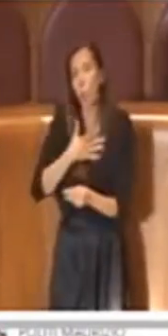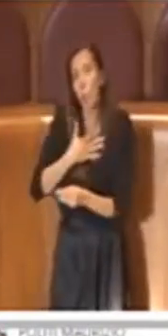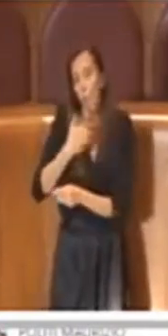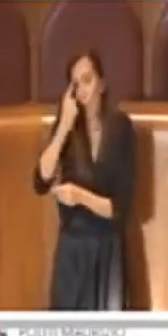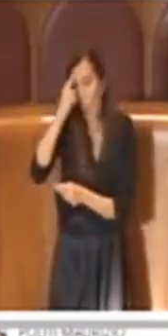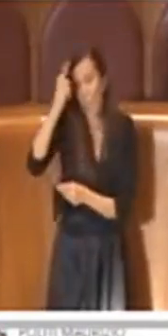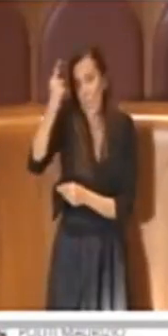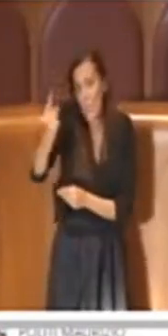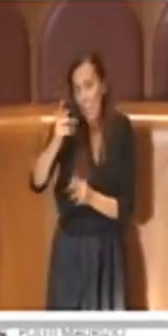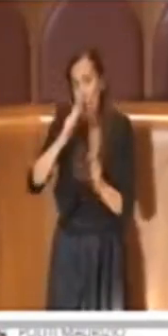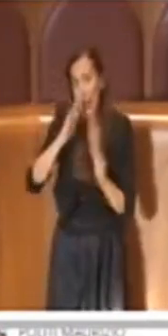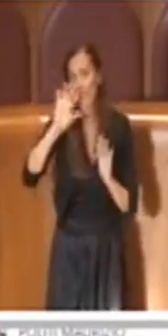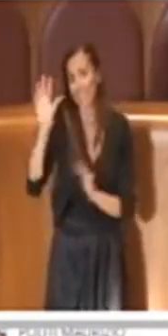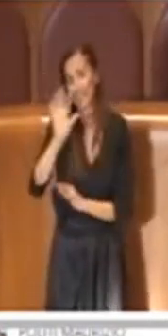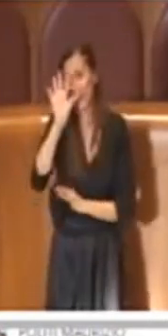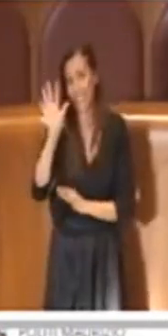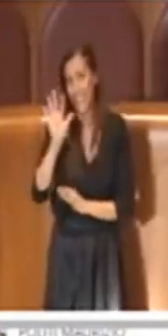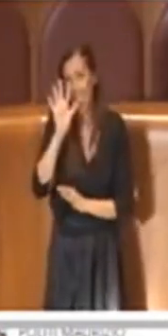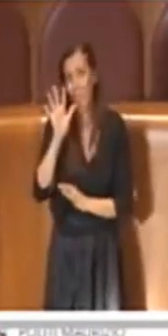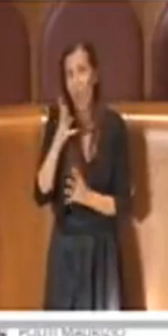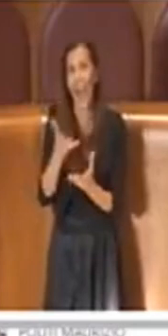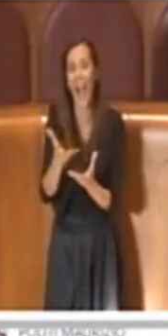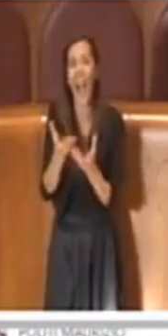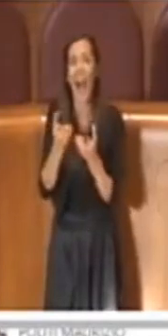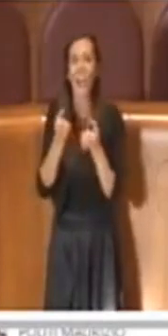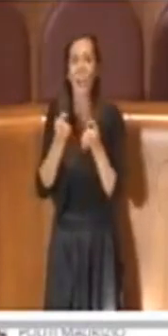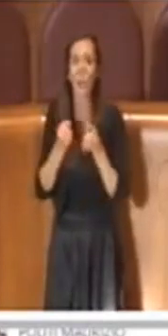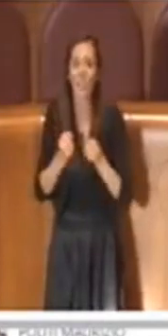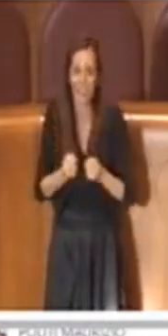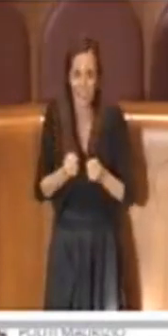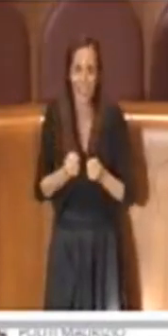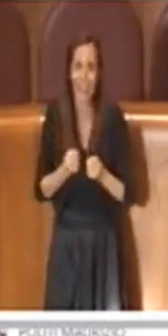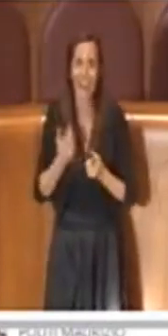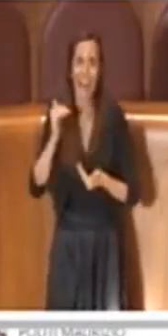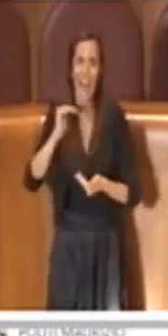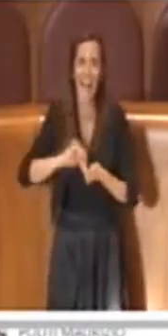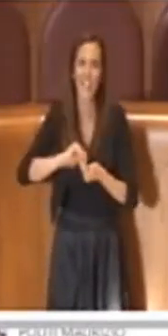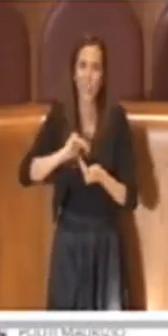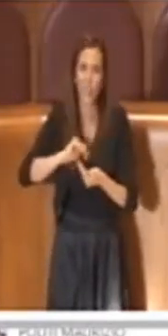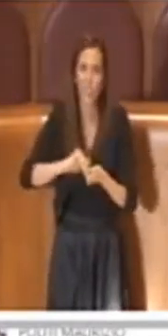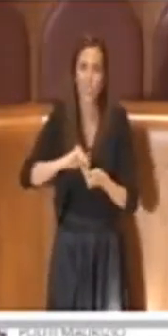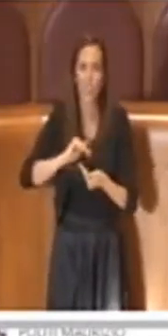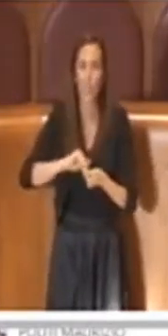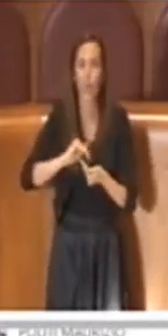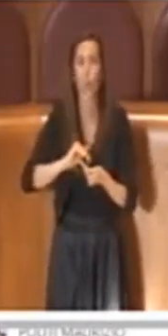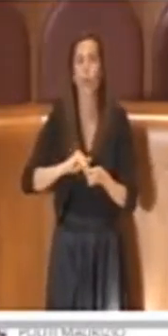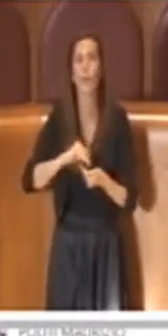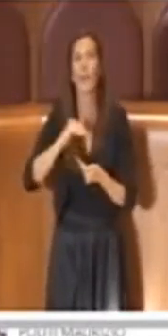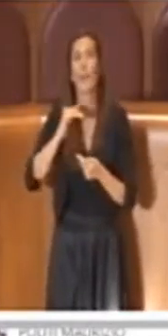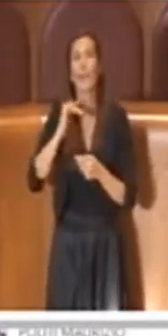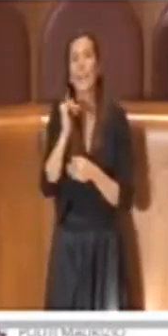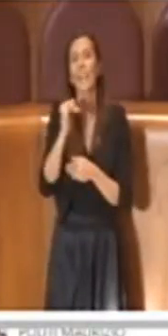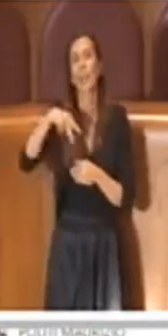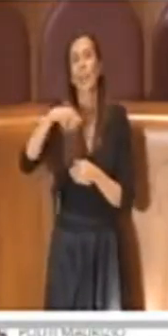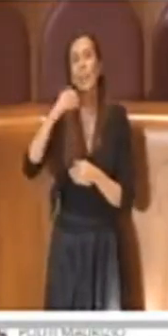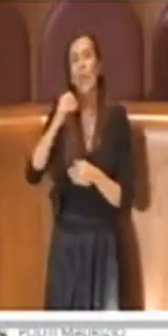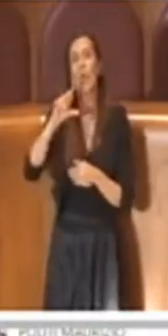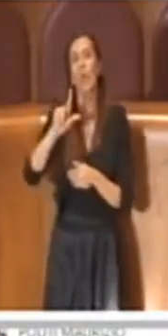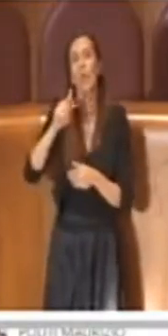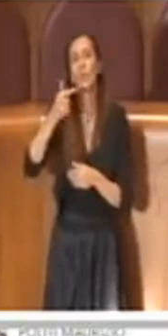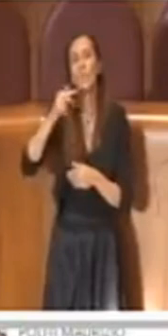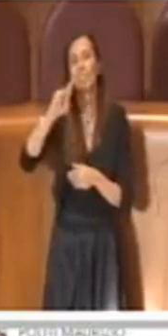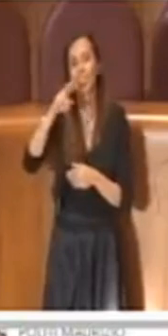Per esempio, adottare l'iniziativa dell'associazione Inoltre, Alternativa Progressista, così si chiama